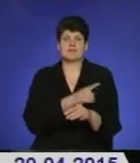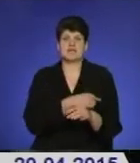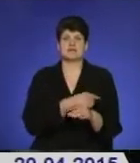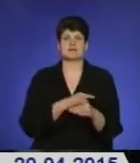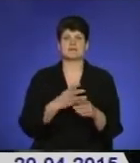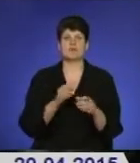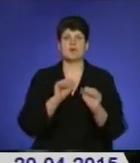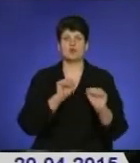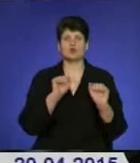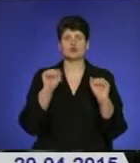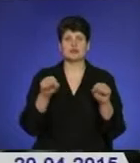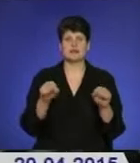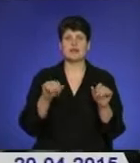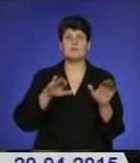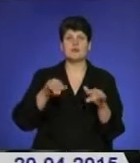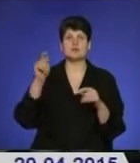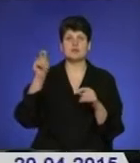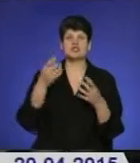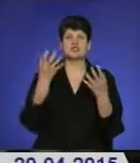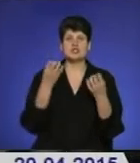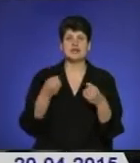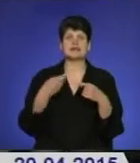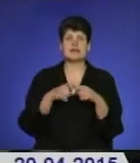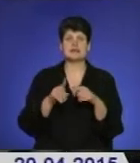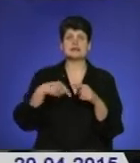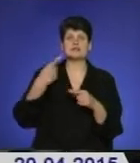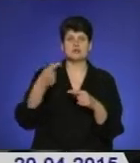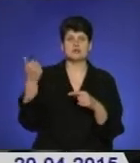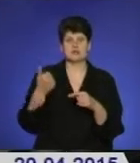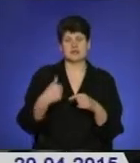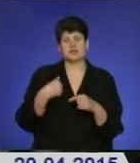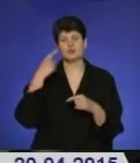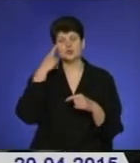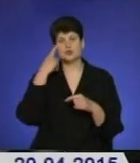Пізніше доїде решту техніки на наступному тижні, ми сподіваємося, тому що